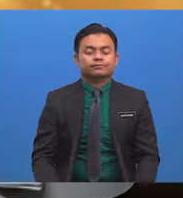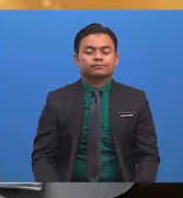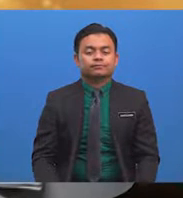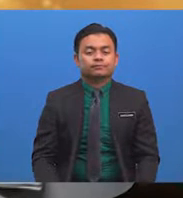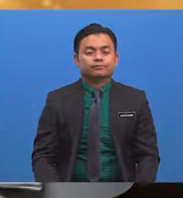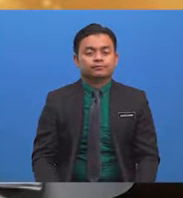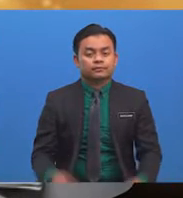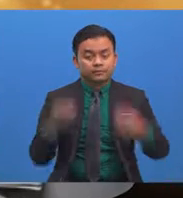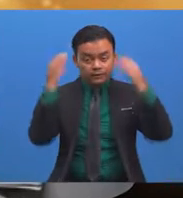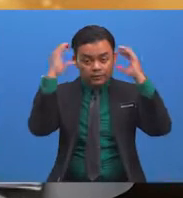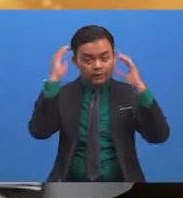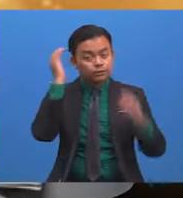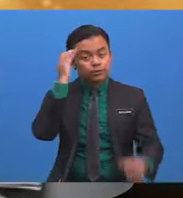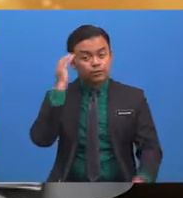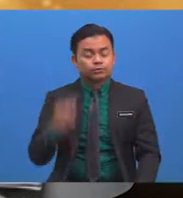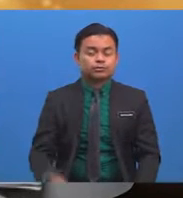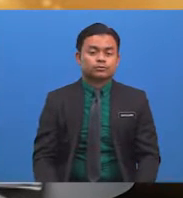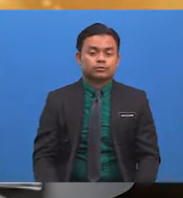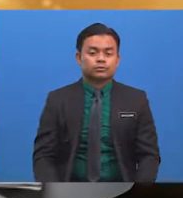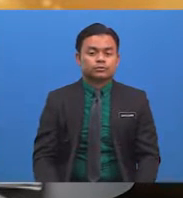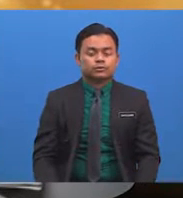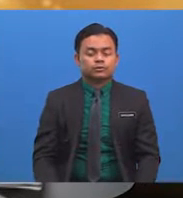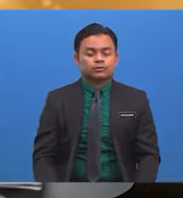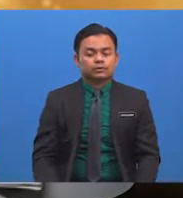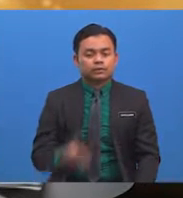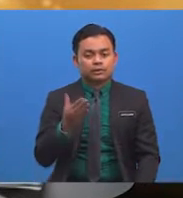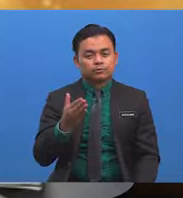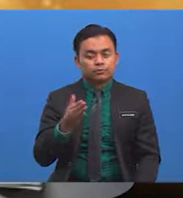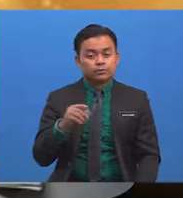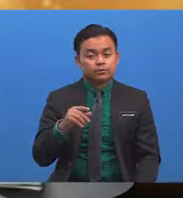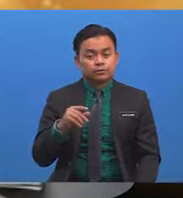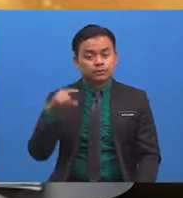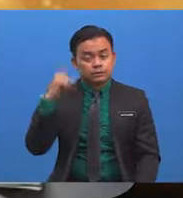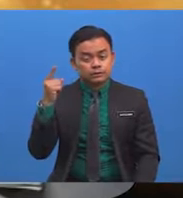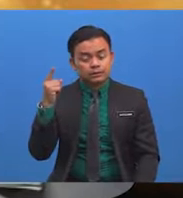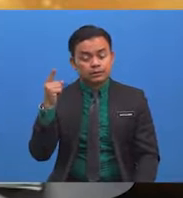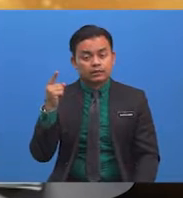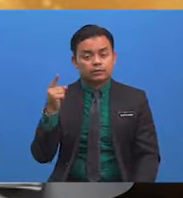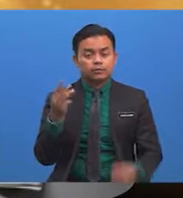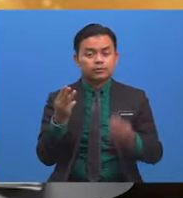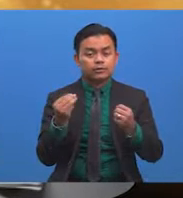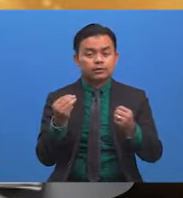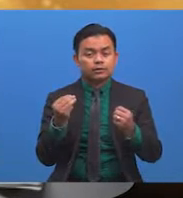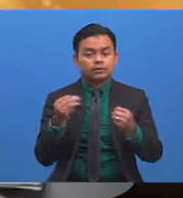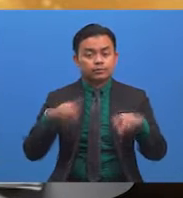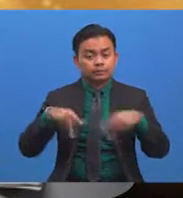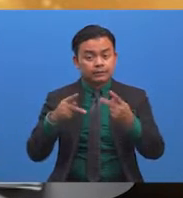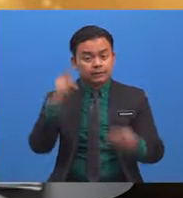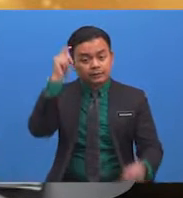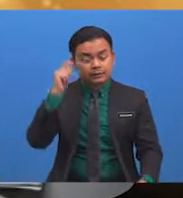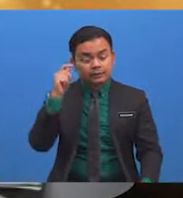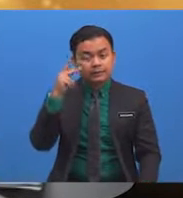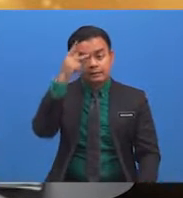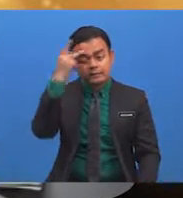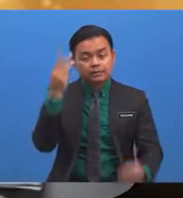Cikgu tahu sangat kalau kamu selalu minta izin pada cikgu untuk ke tandas sebab nak